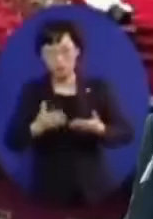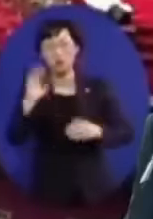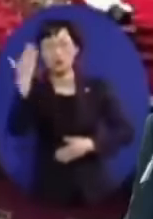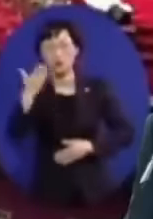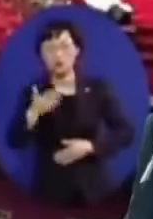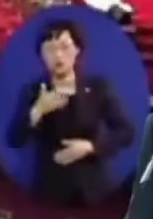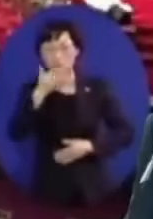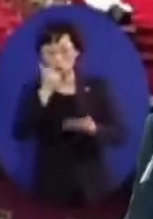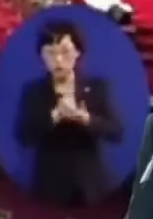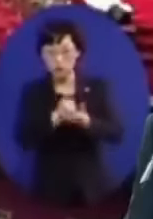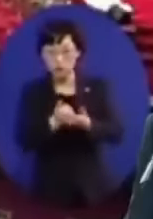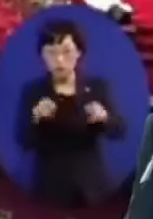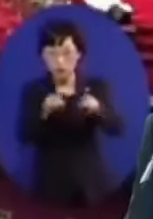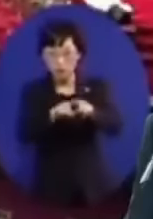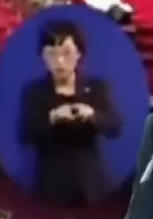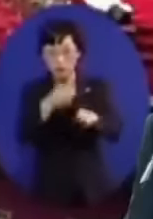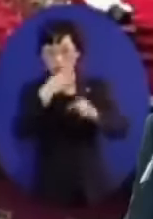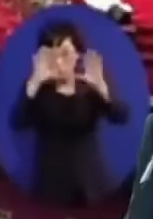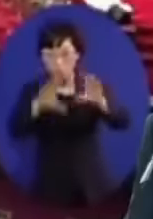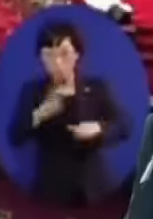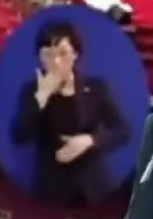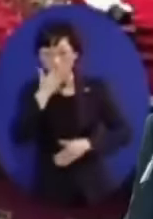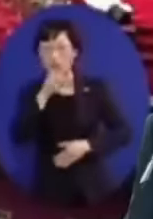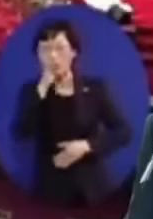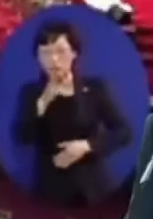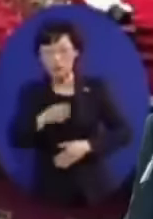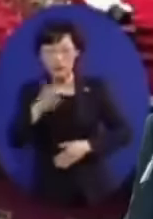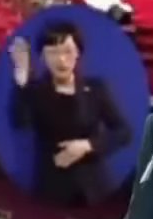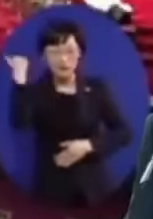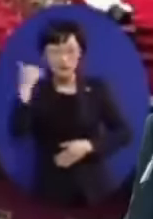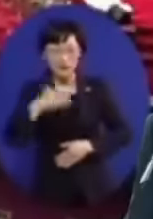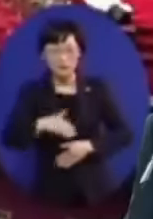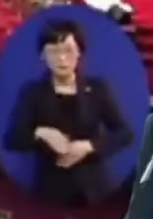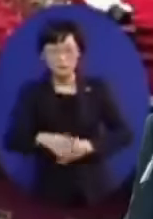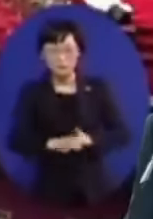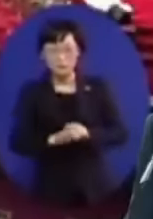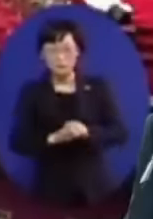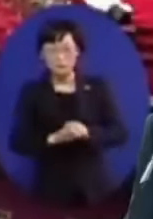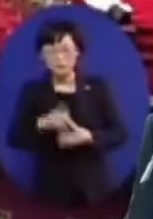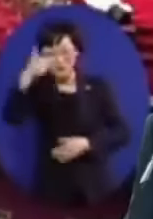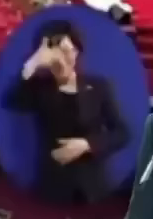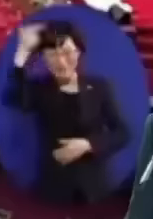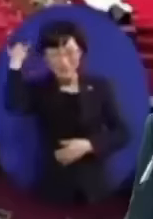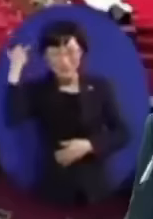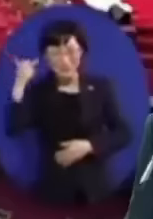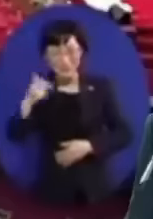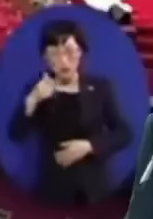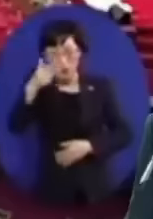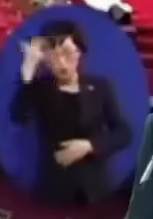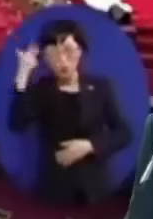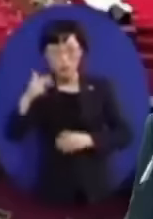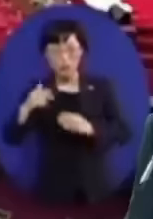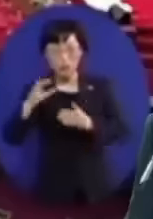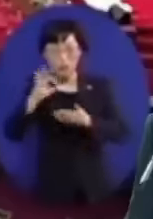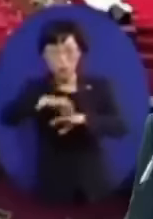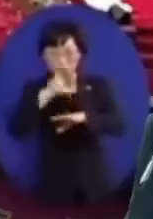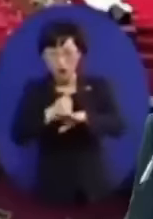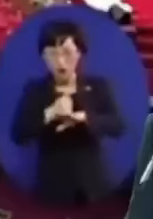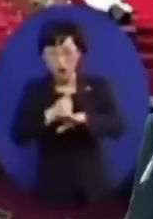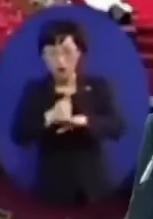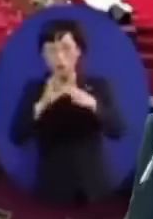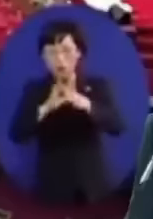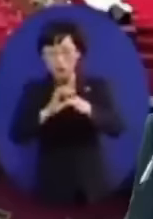없는 것입니다. 조선 왕조 시대의 충신 중에 이덕무라는 대신이 있었습니다. 그는 왕족의 서자